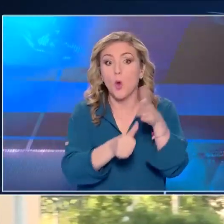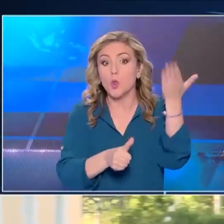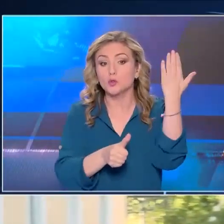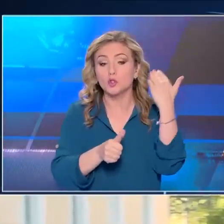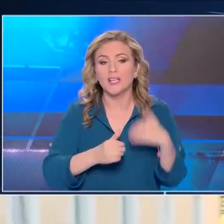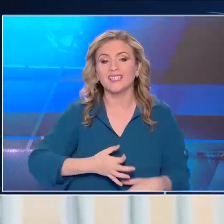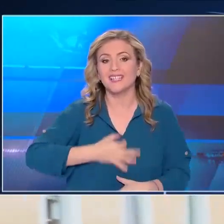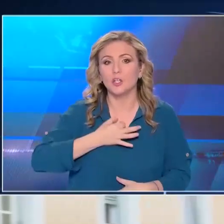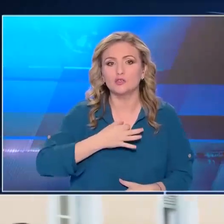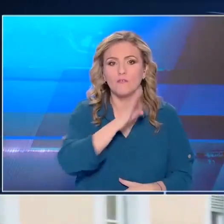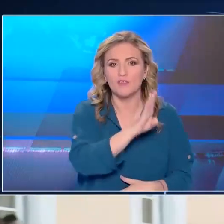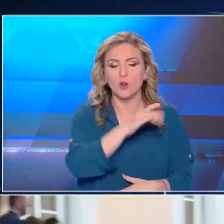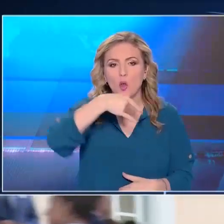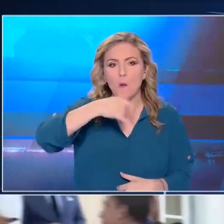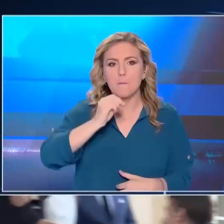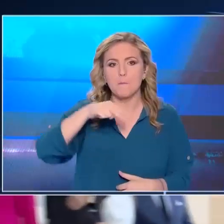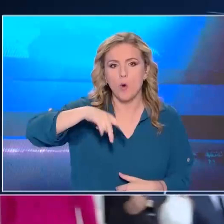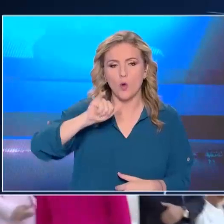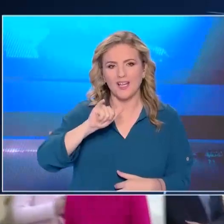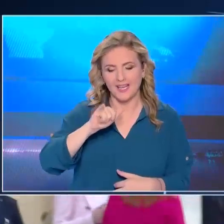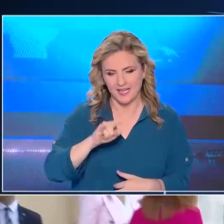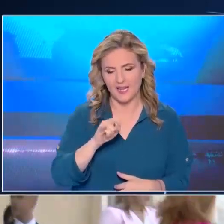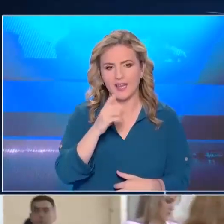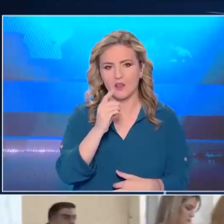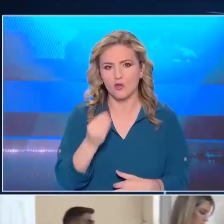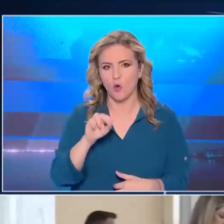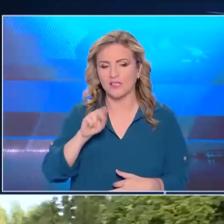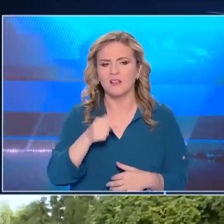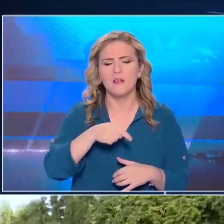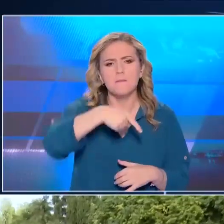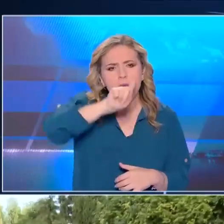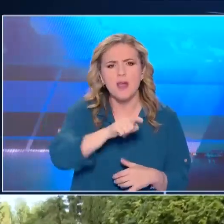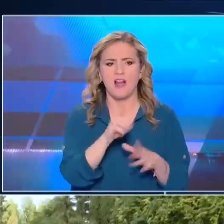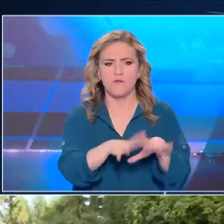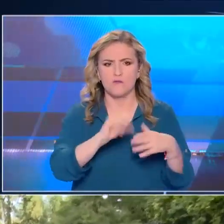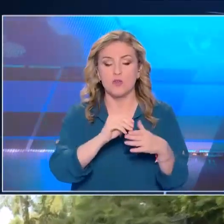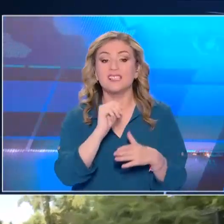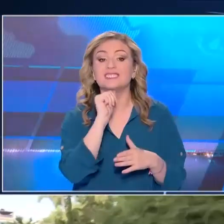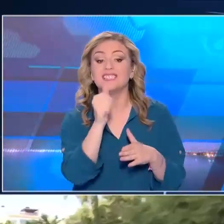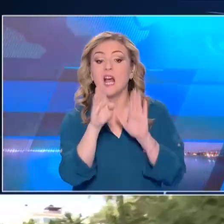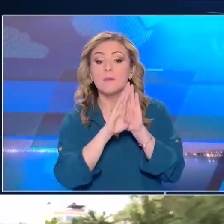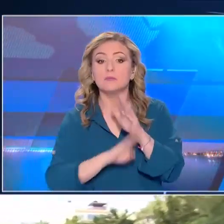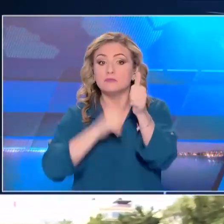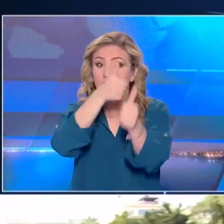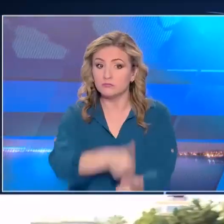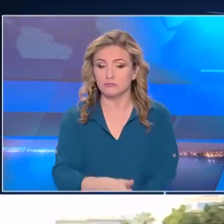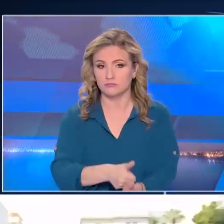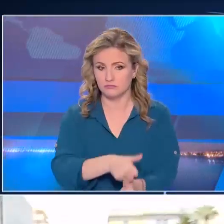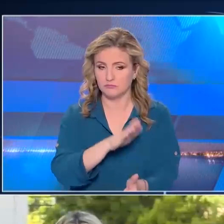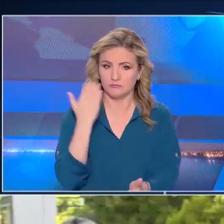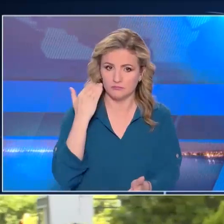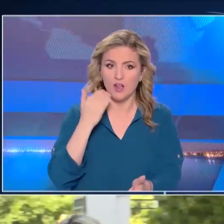ήταν ο κύριος Βύρον Πολύδωρας. Ήταν πάλι μια Βουλή που διήρκησε μια μέρα. Είναι αυτό που λέει το Σύνταγμα, δηλαδή, ότι όταν δεν